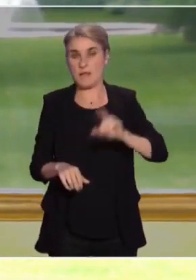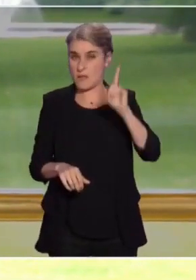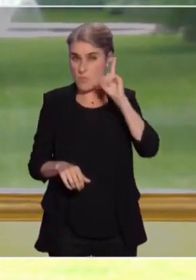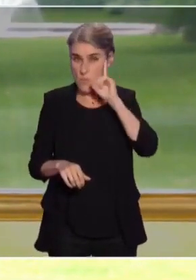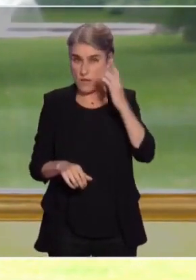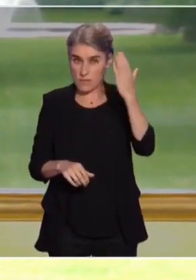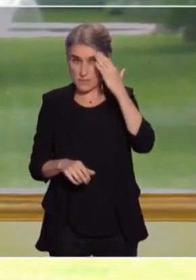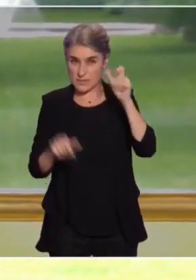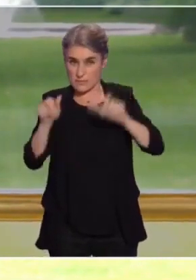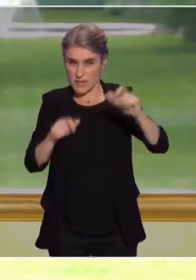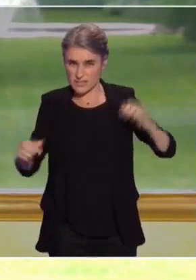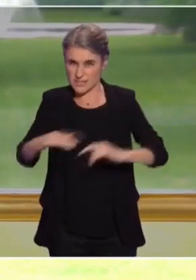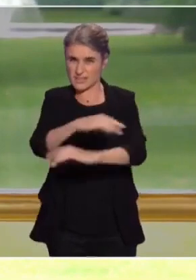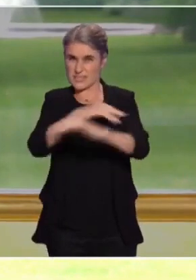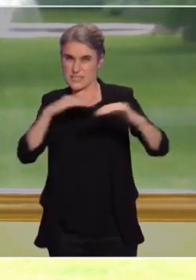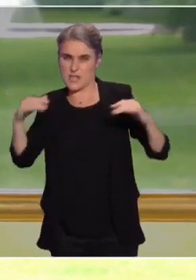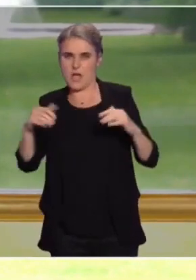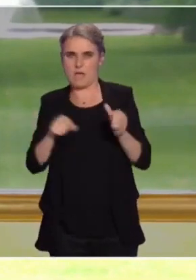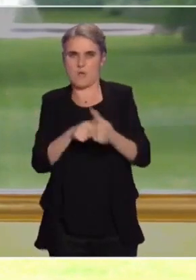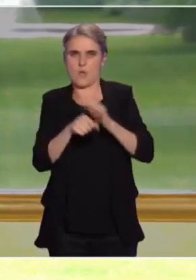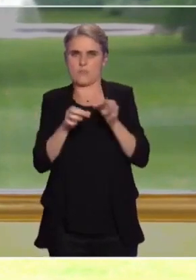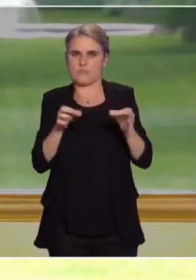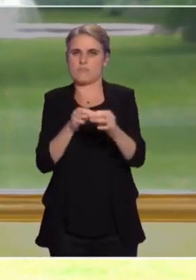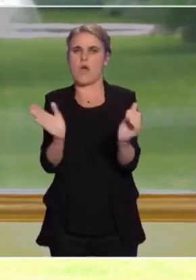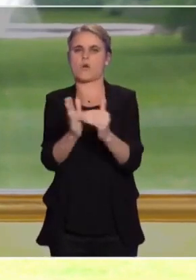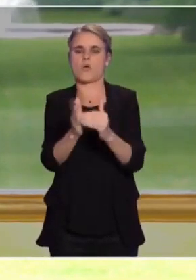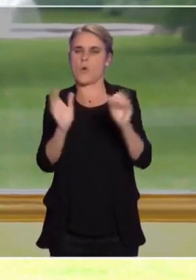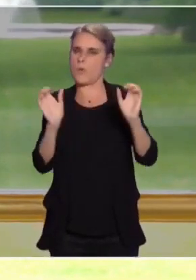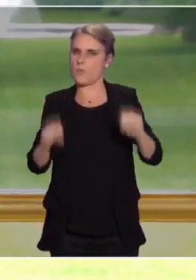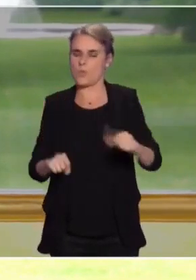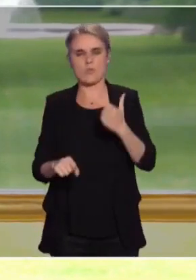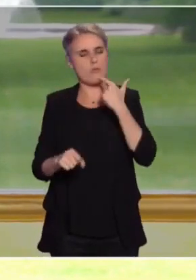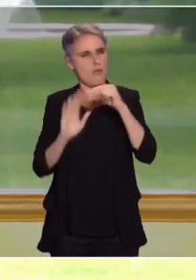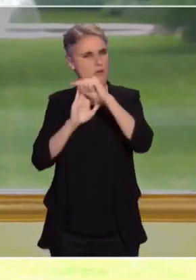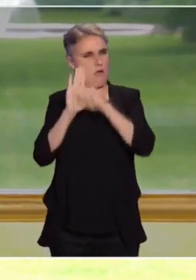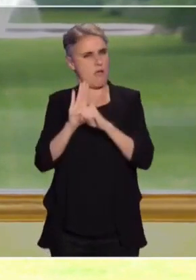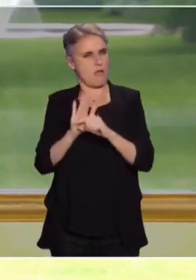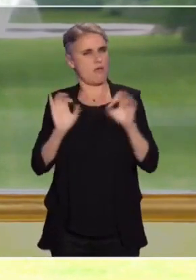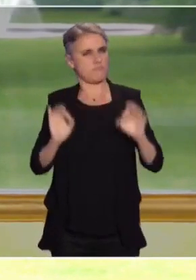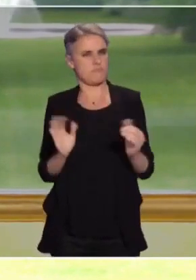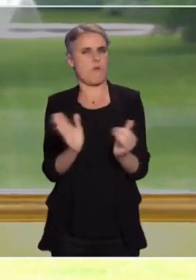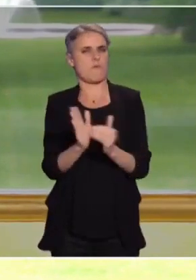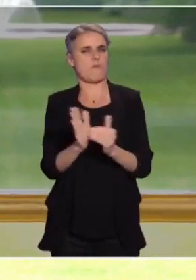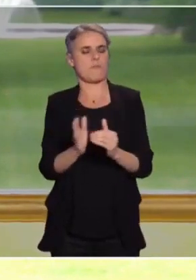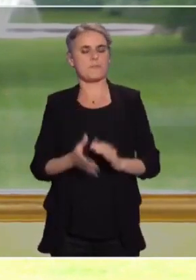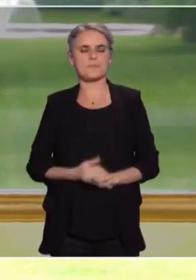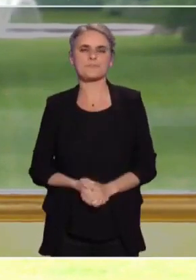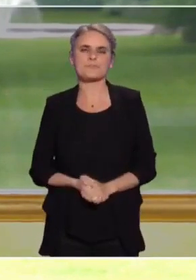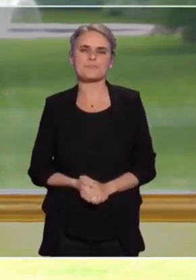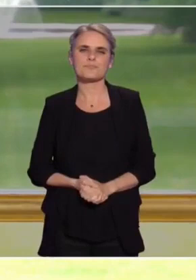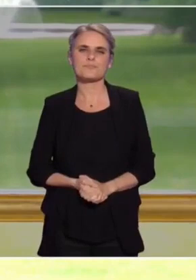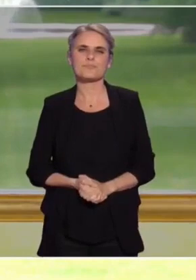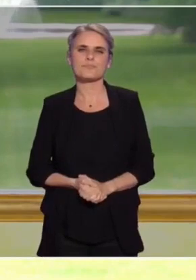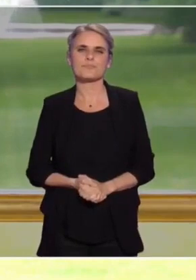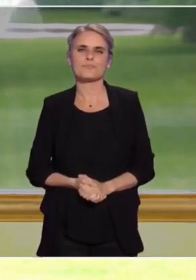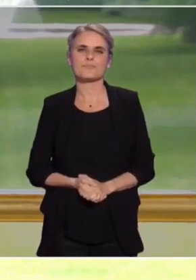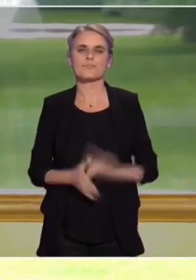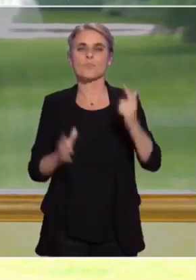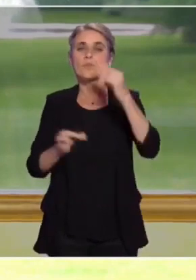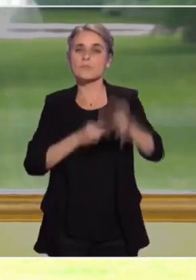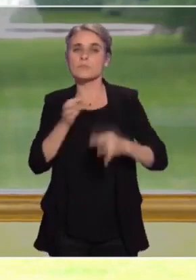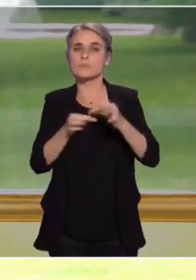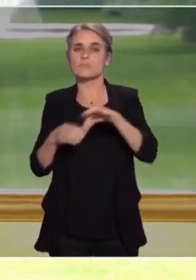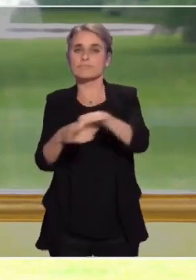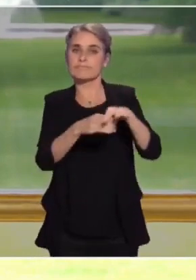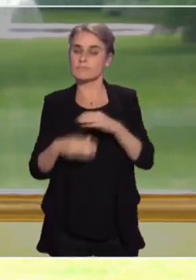principales occasions de propagation du virus ils resteront donc très encadrée le second tour des élections municipales pourra